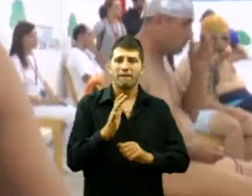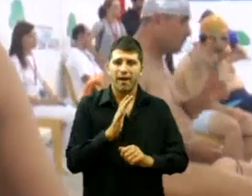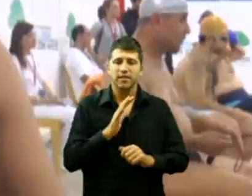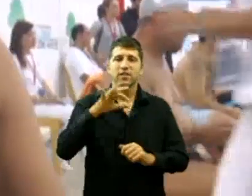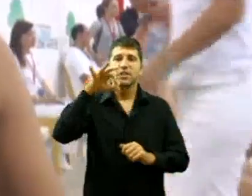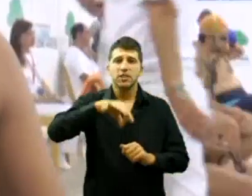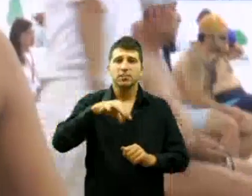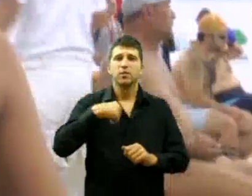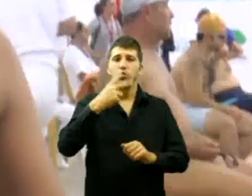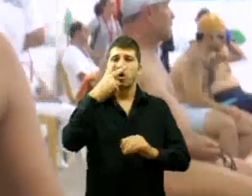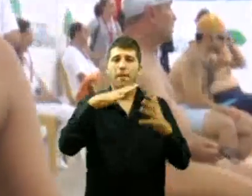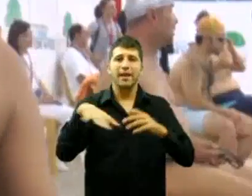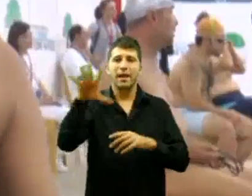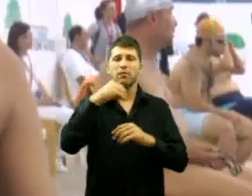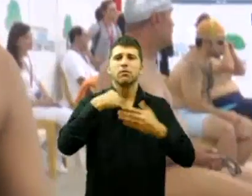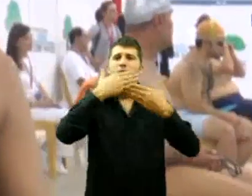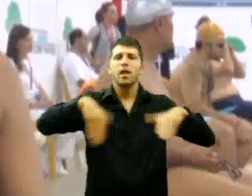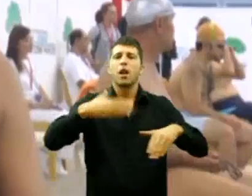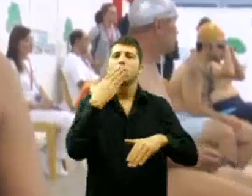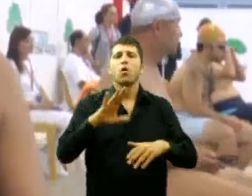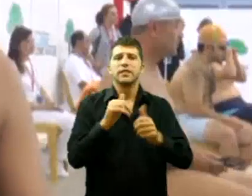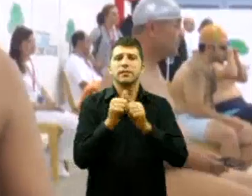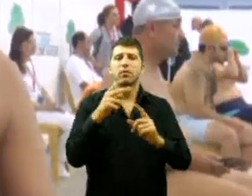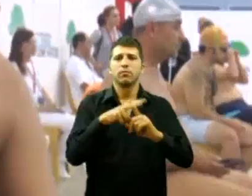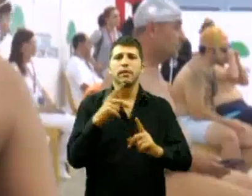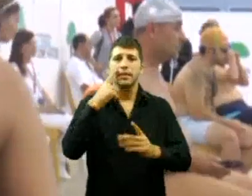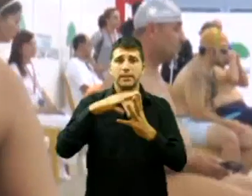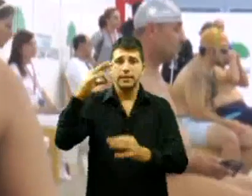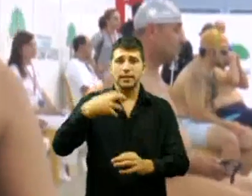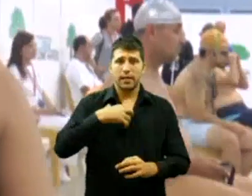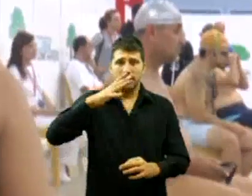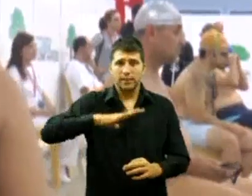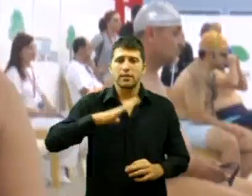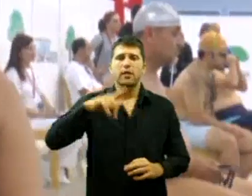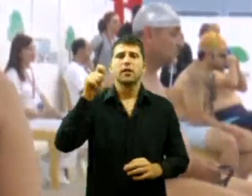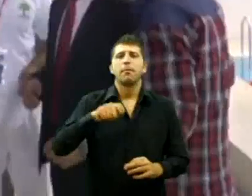görme engelli olmam spora engel değil, dedi. İnsan isterse yani yapabiliyor.